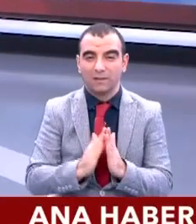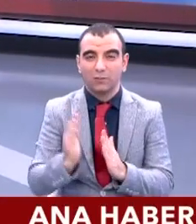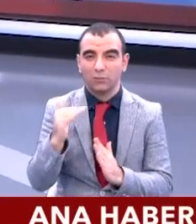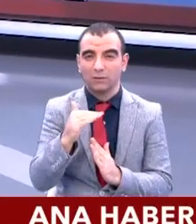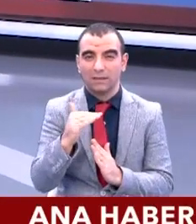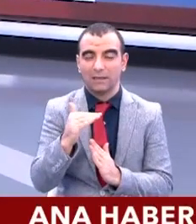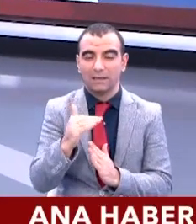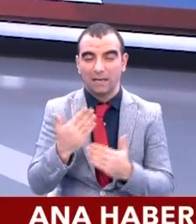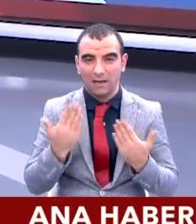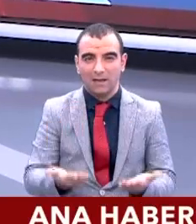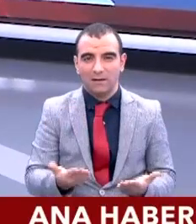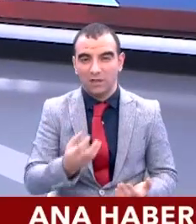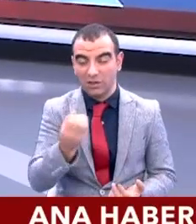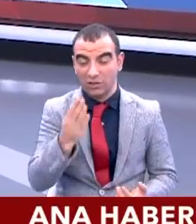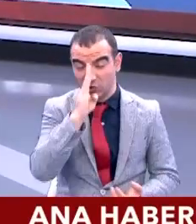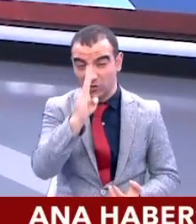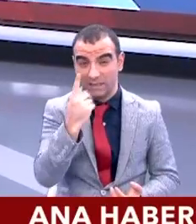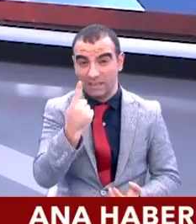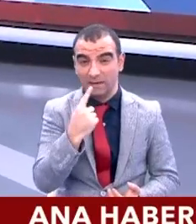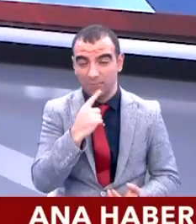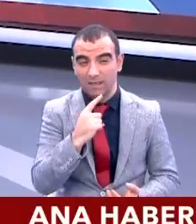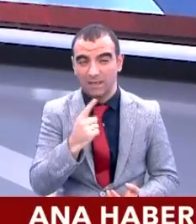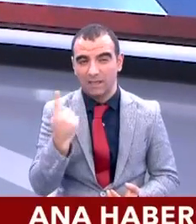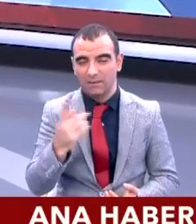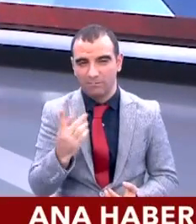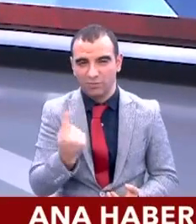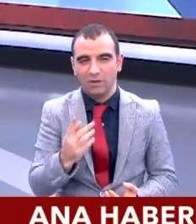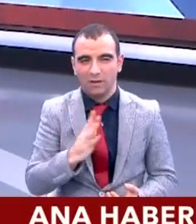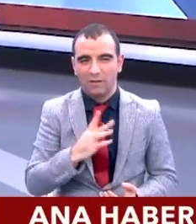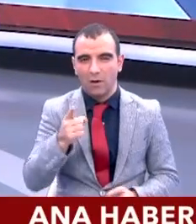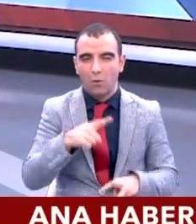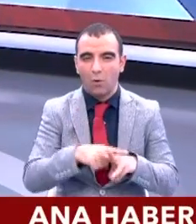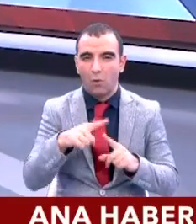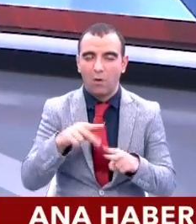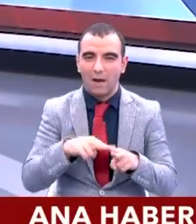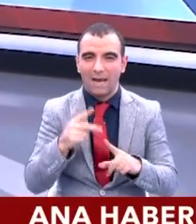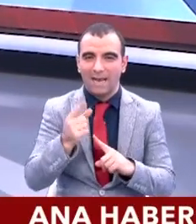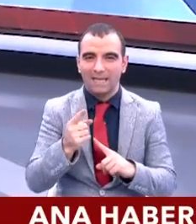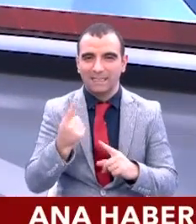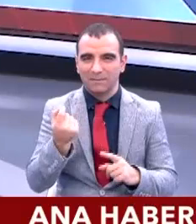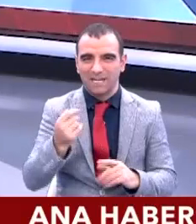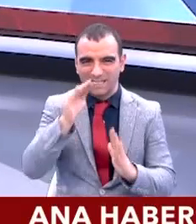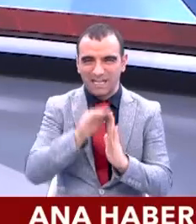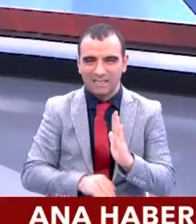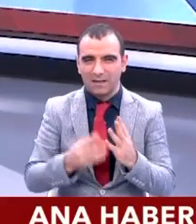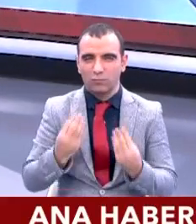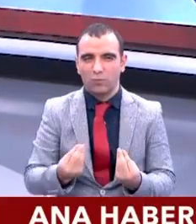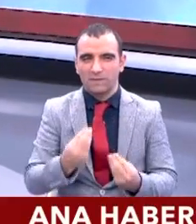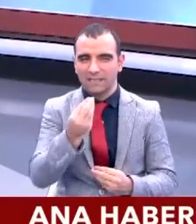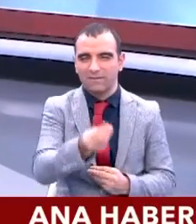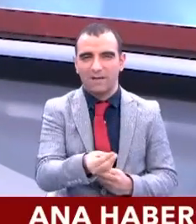Tabii ki çok ciddi bir etki söz konusu olmak da durumunda ama o etkinin teknoloji bağlamında biraz azalmış olmasının